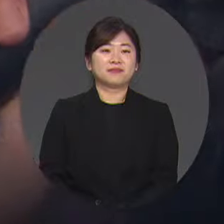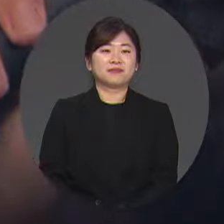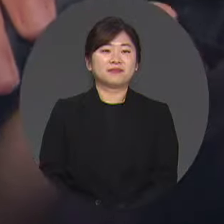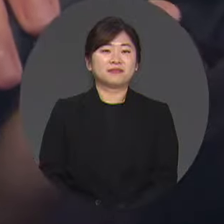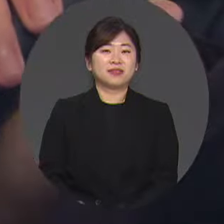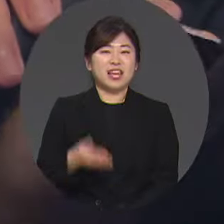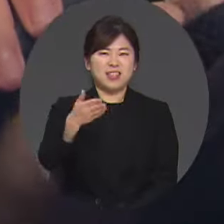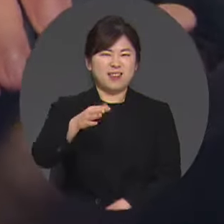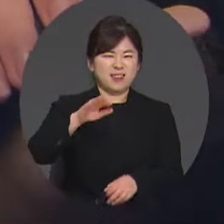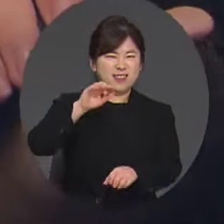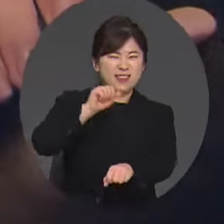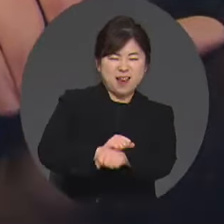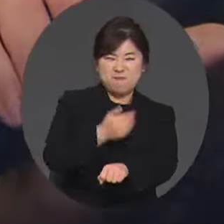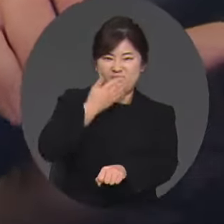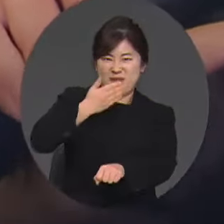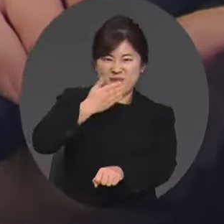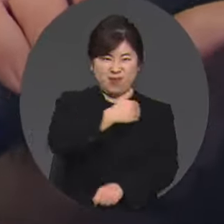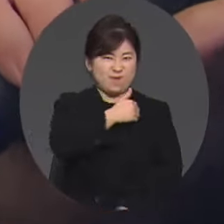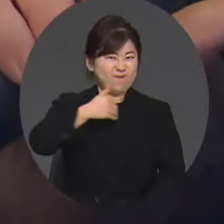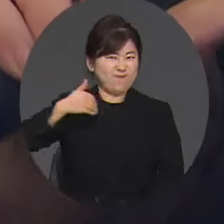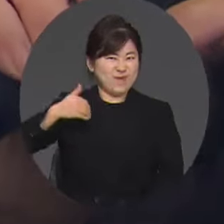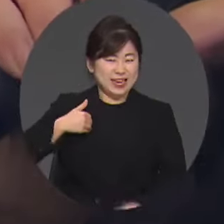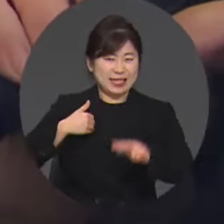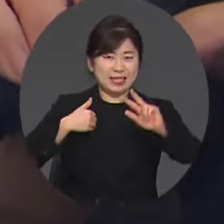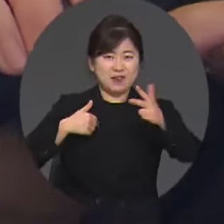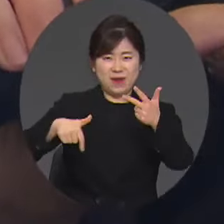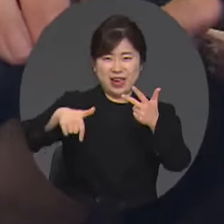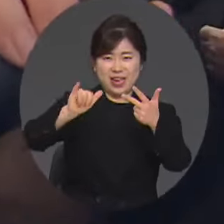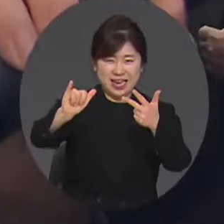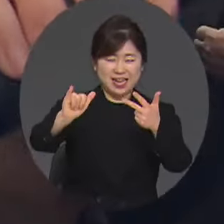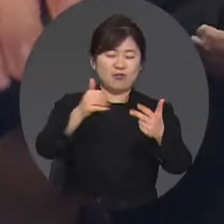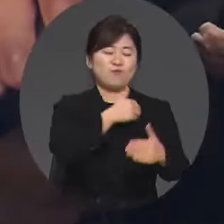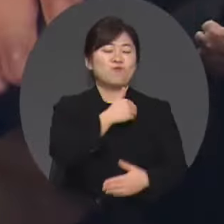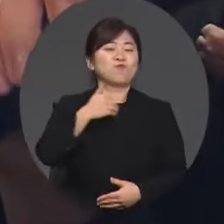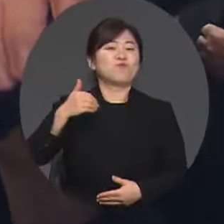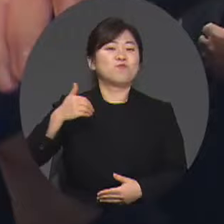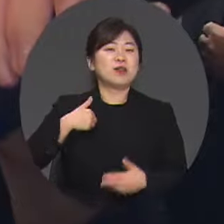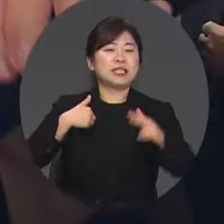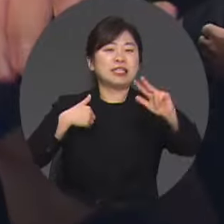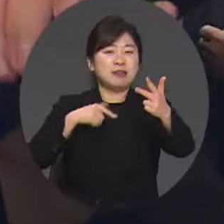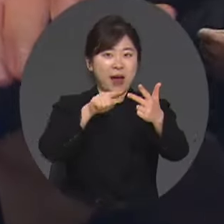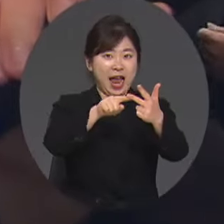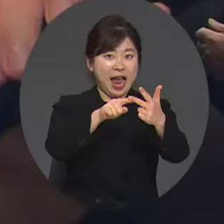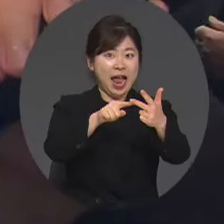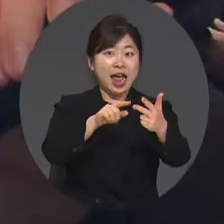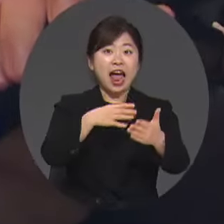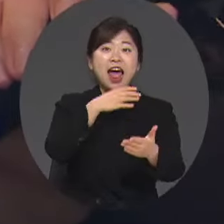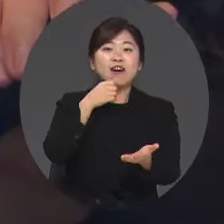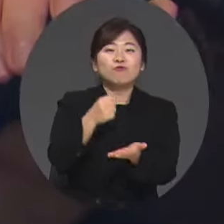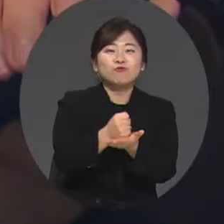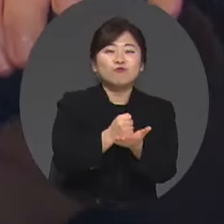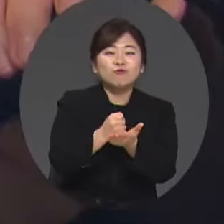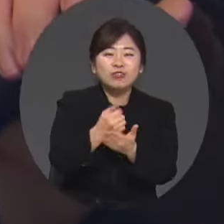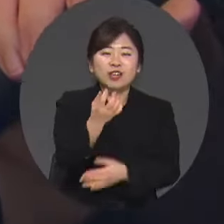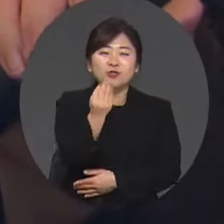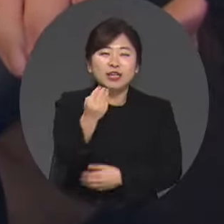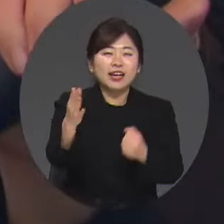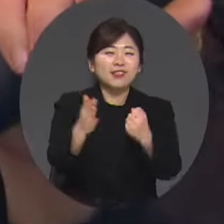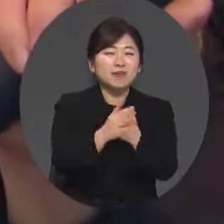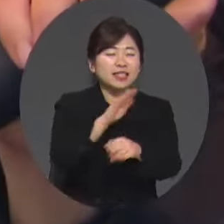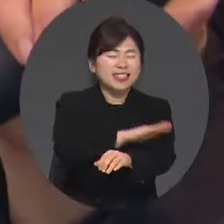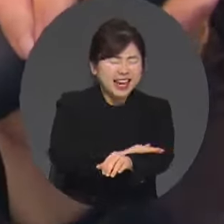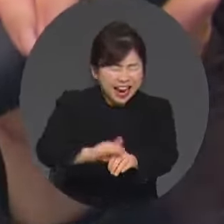넌 매우 잘할 수 있을 거야. 그리고 너희들 모두 700기잖아. 아주 행운의 숫자로 가지고 왔으니까 모두 무사히 잘 제대하길